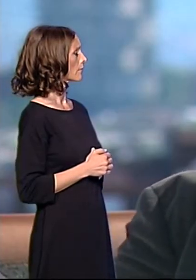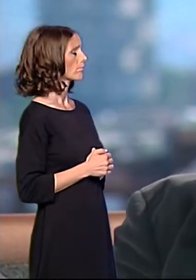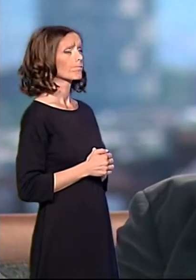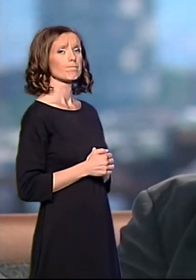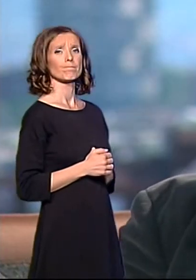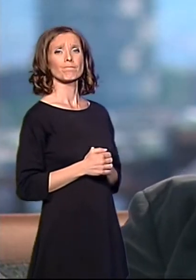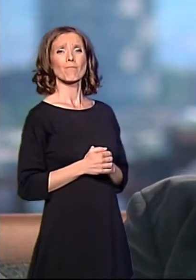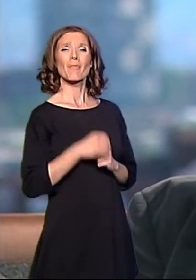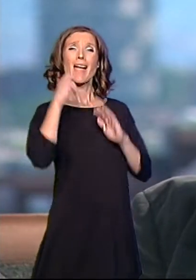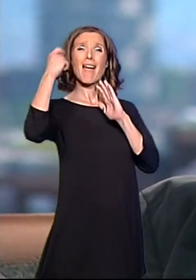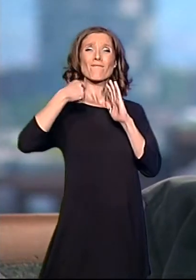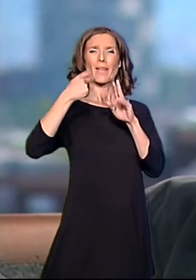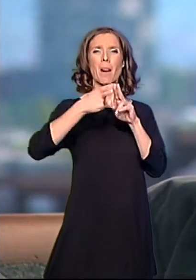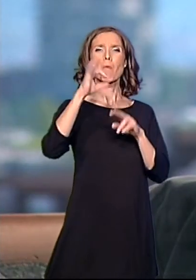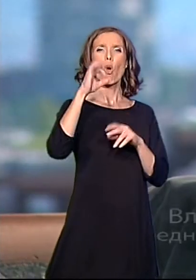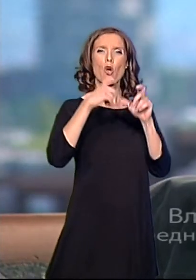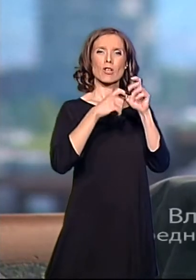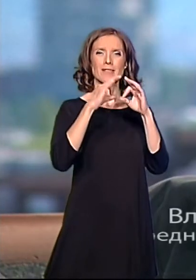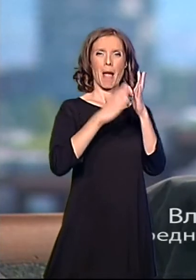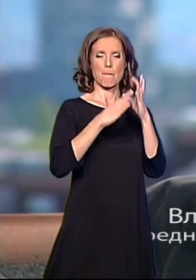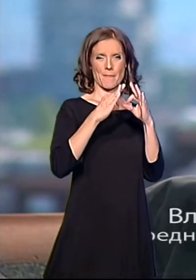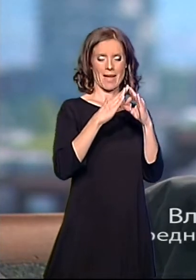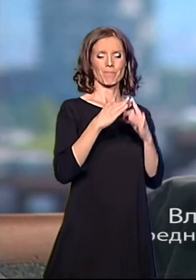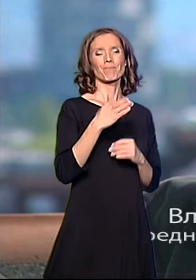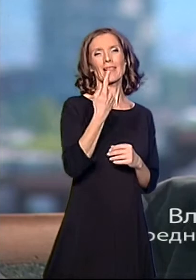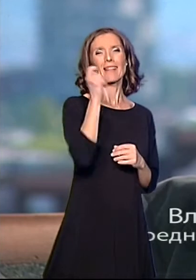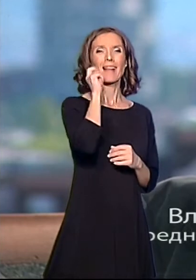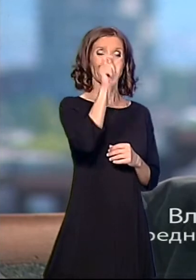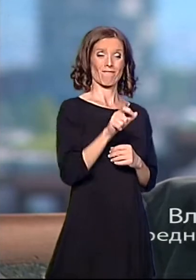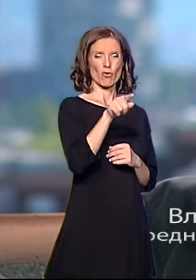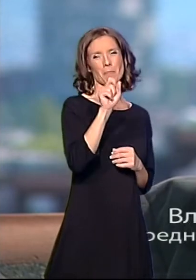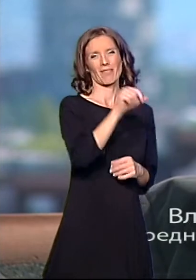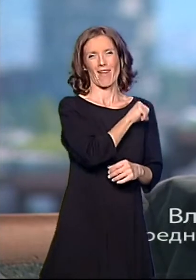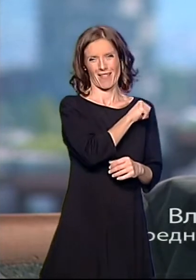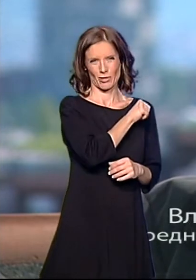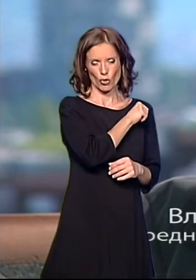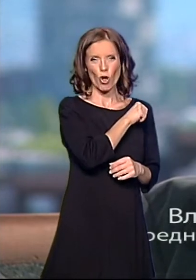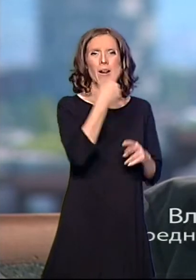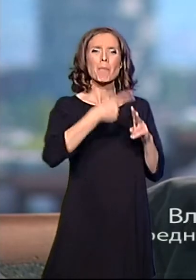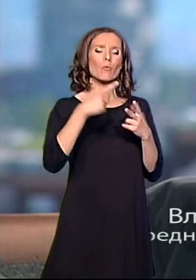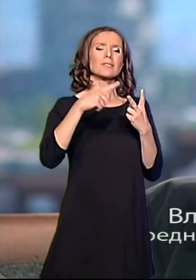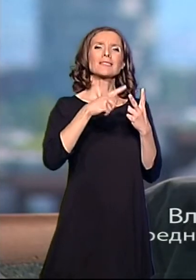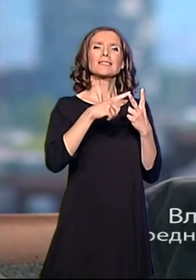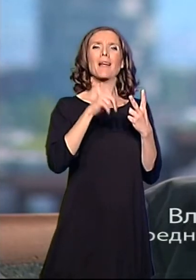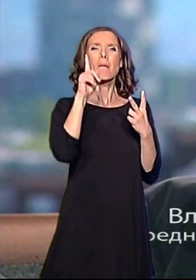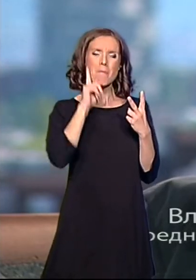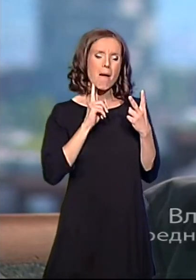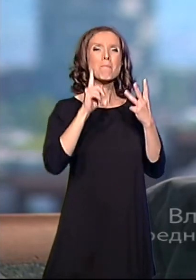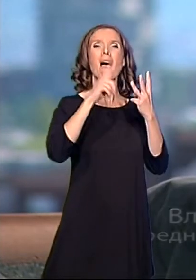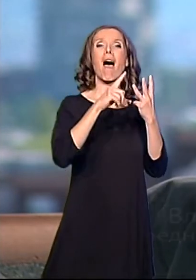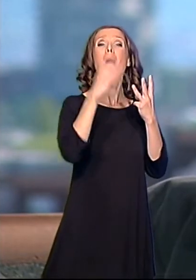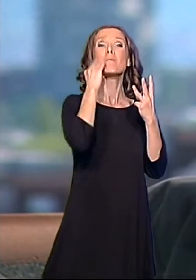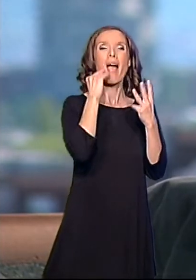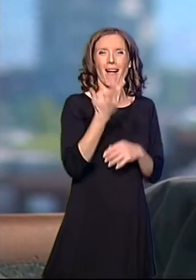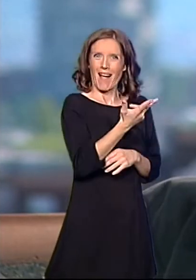U filmu Osama, 12-godišnja devojčica i njena majka i njena baka, jeli, ne mogu, ne uspevaju da